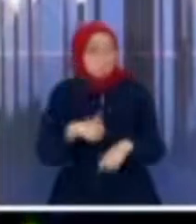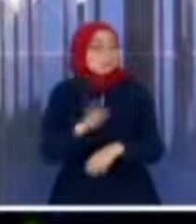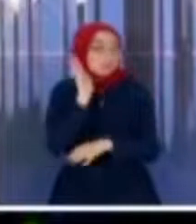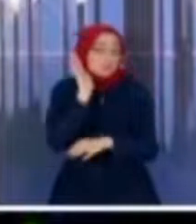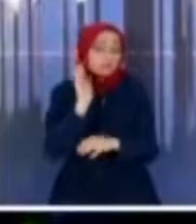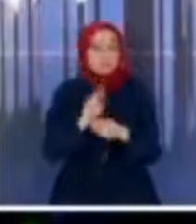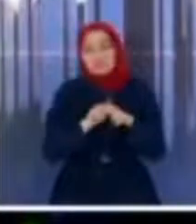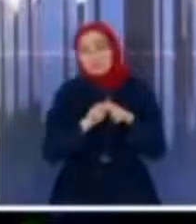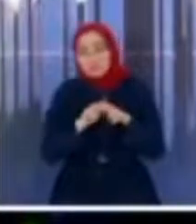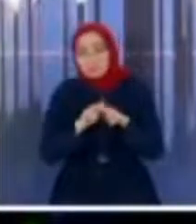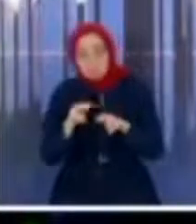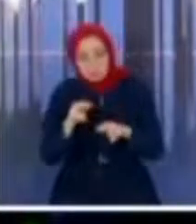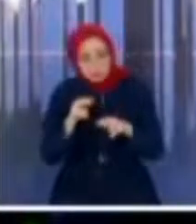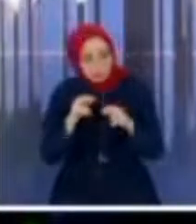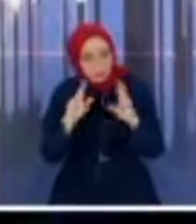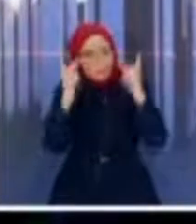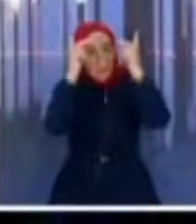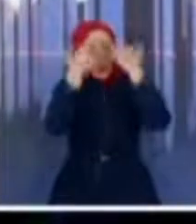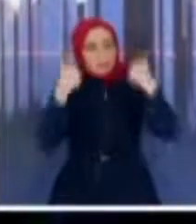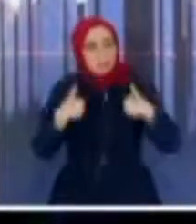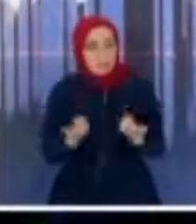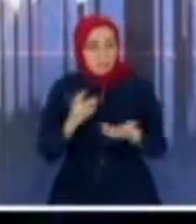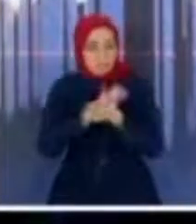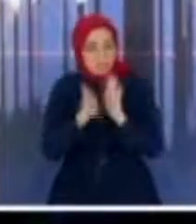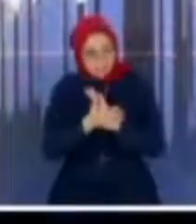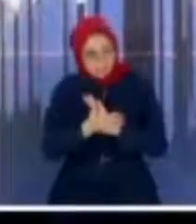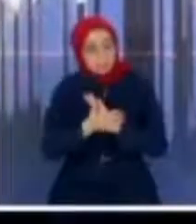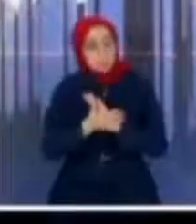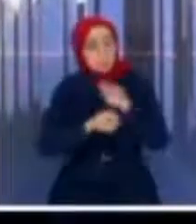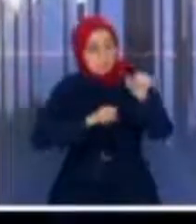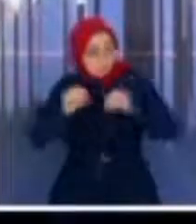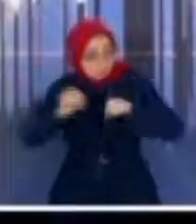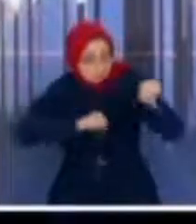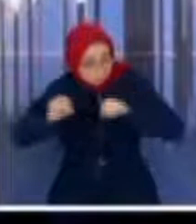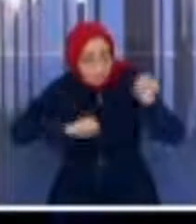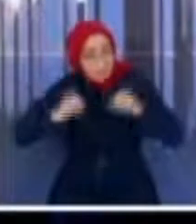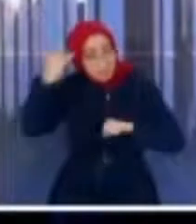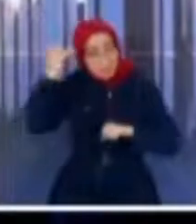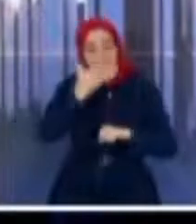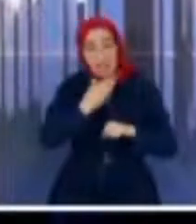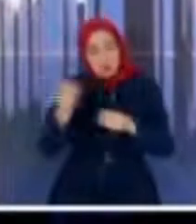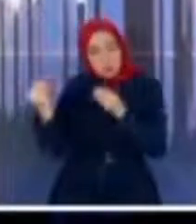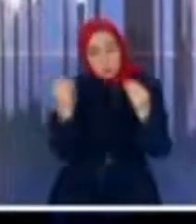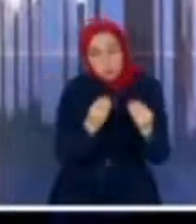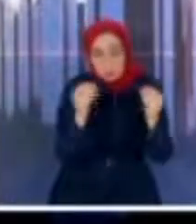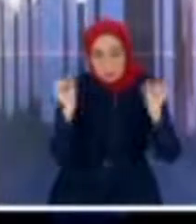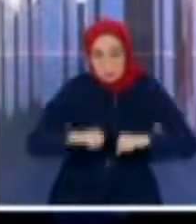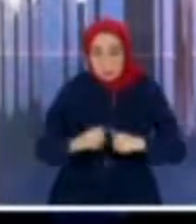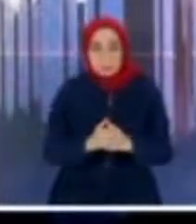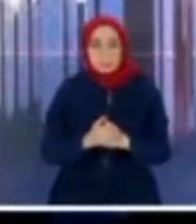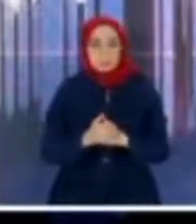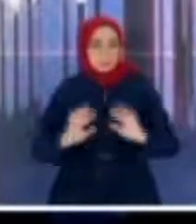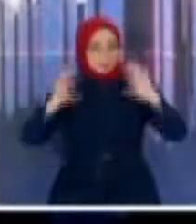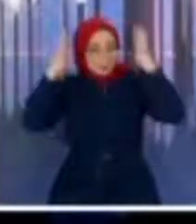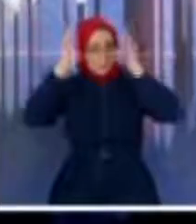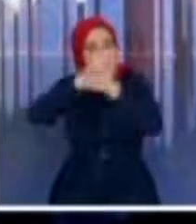الموروث هذايا قداش مهم. نعم المجتمع المدني بتاعنا بدا يفيه إن شاء الله يعطينا مبادرات هكا. نحب أن نحيي الجمعيات اللي